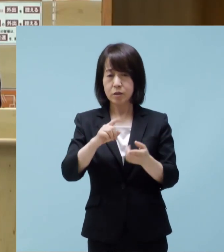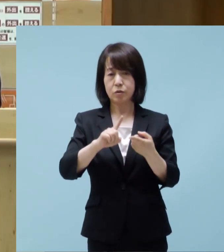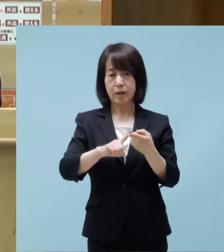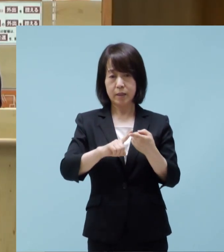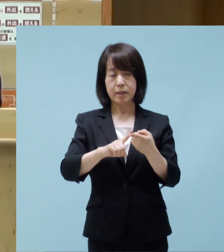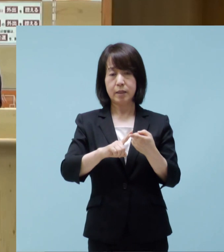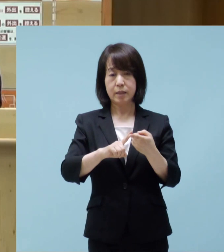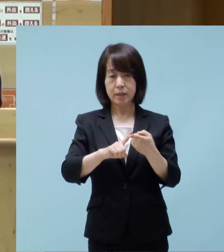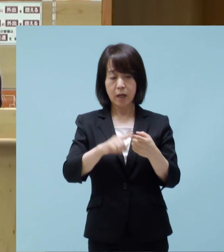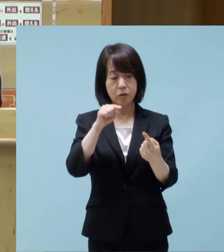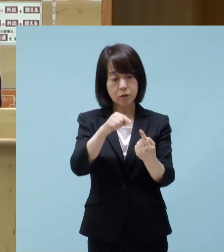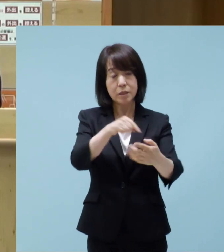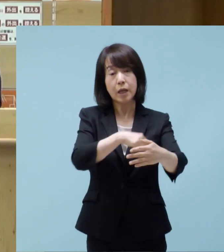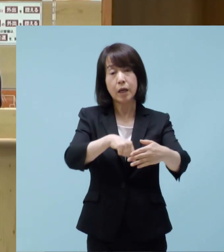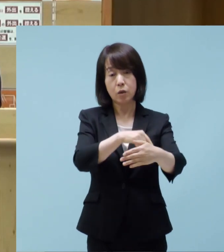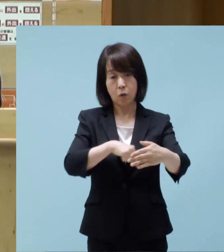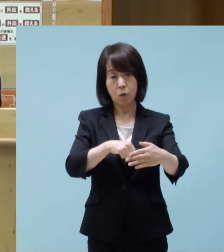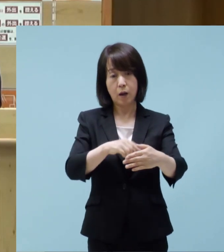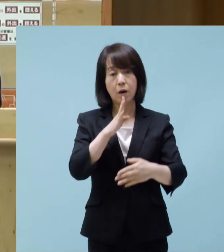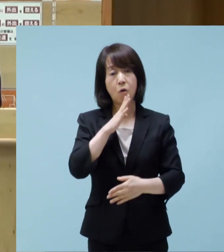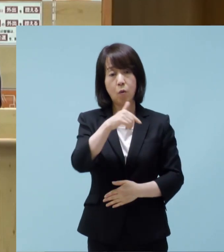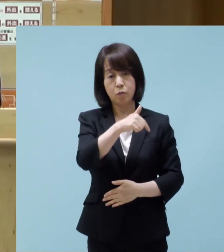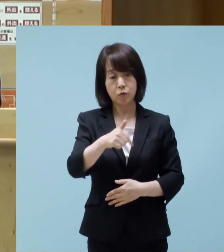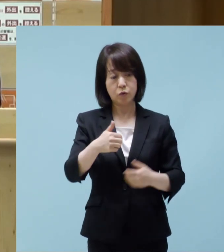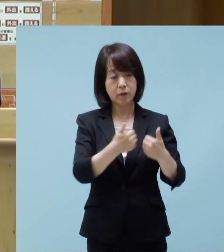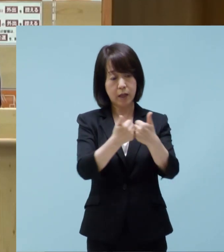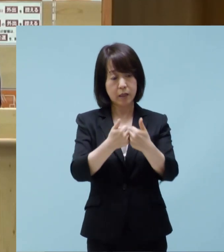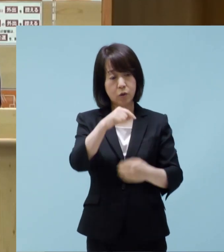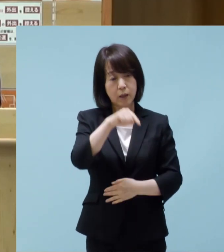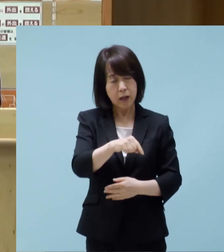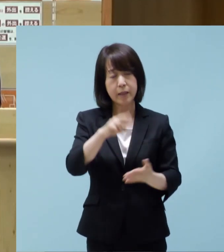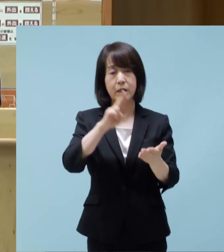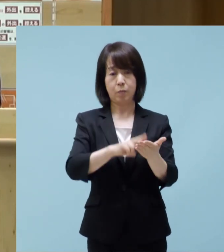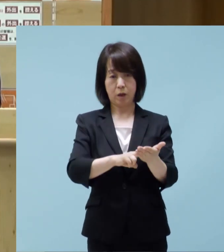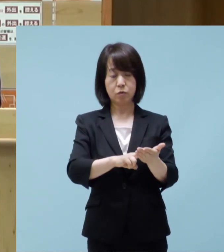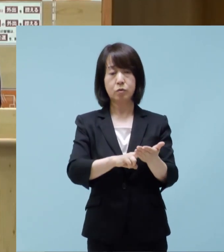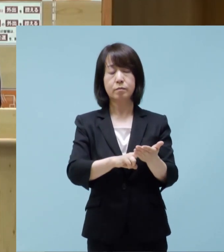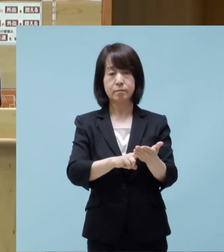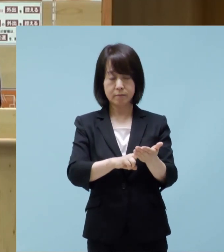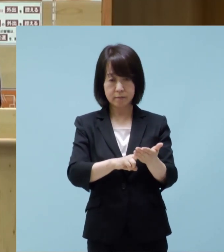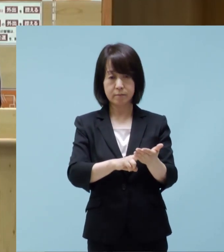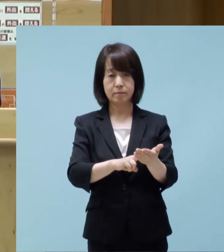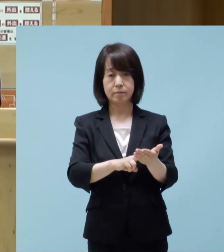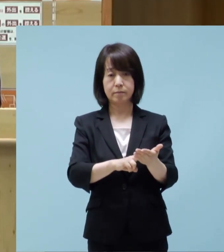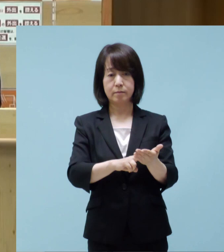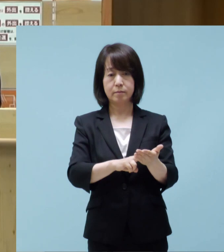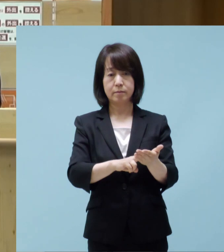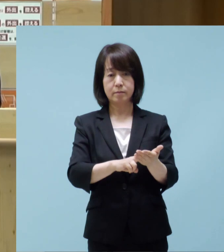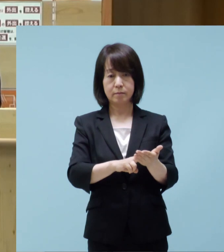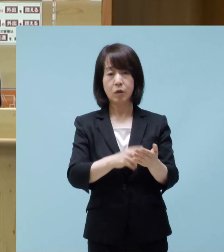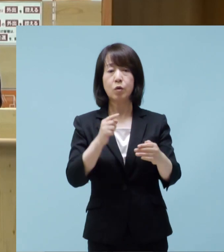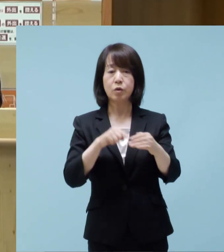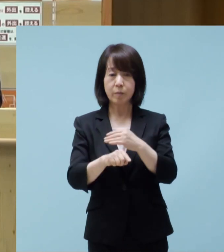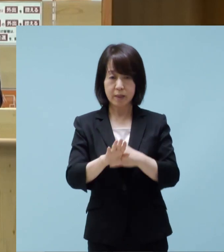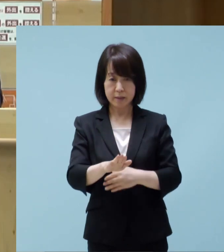ただくということを繰り返し申し上げてまいりましたので、その中で決定させていただいたということであ